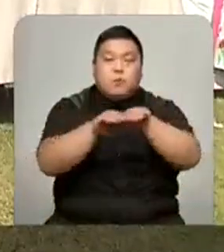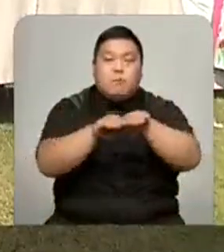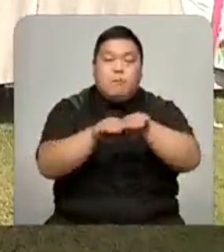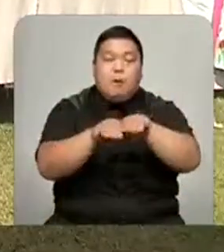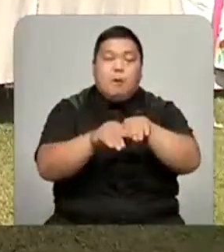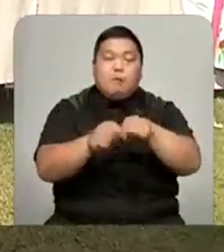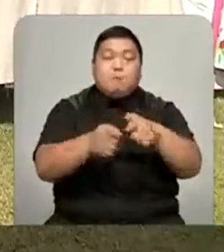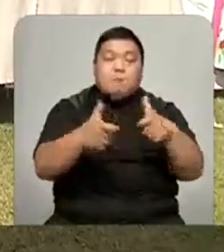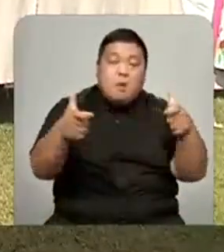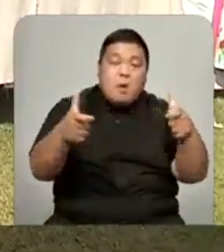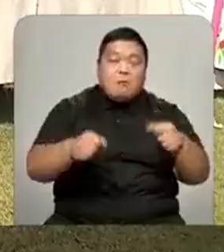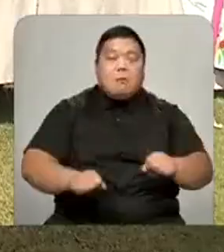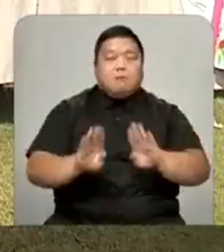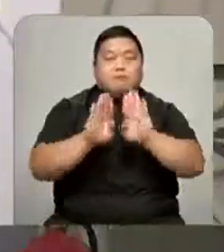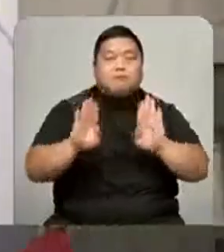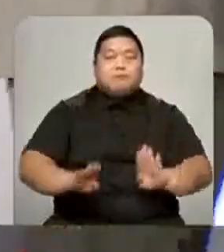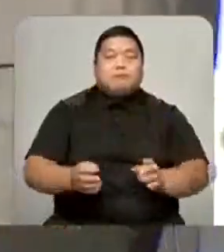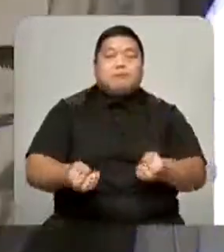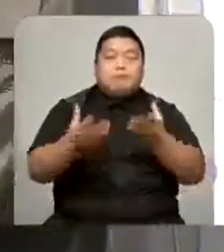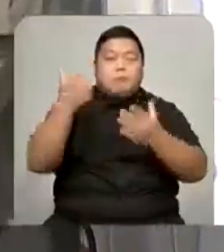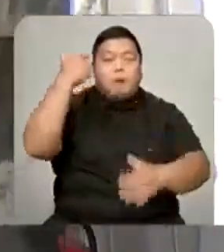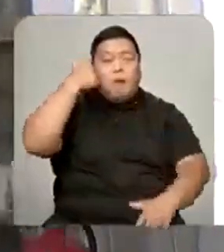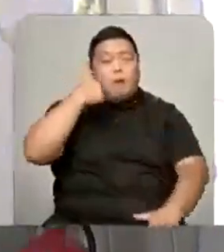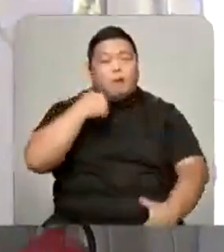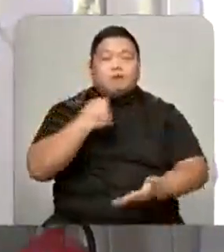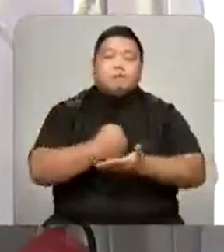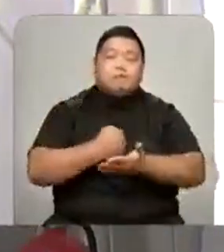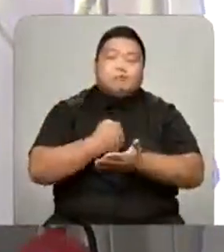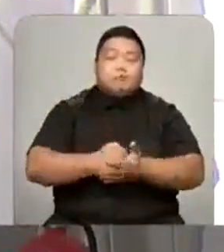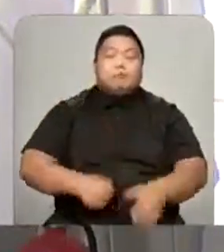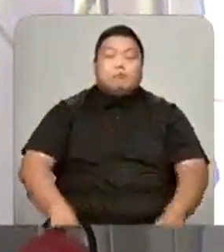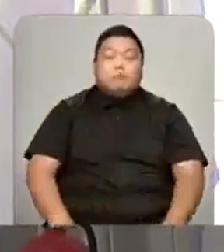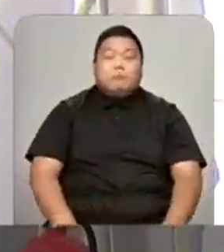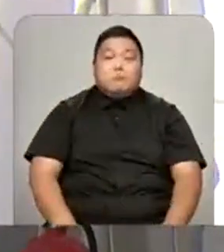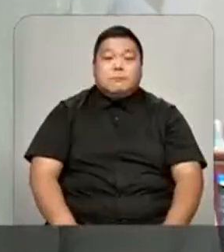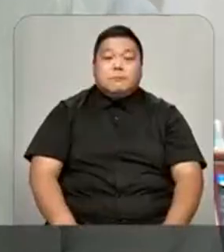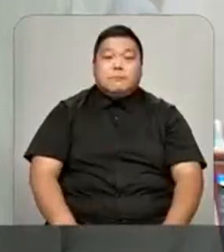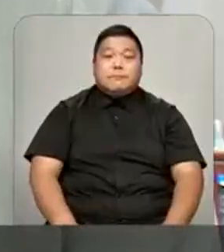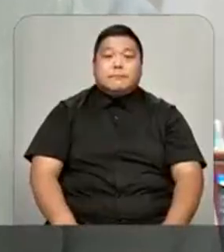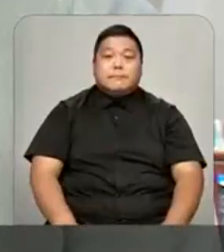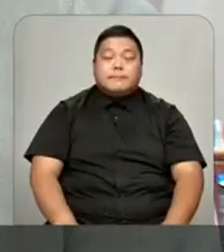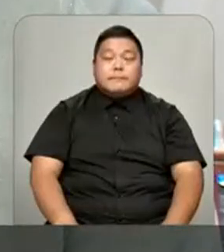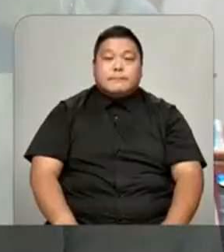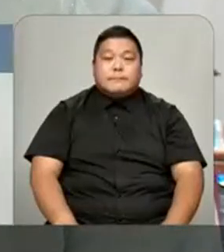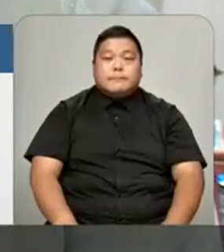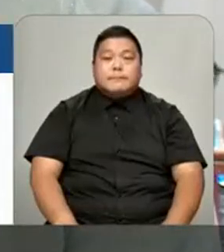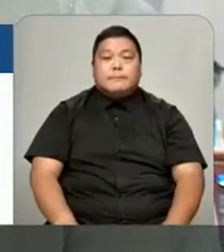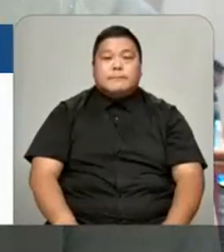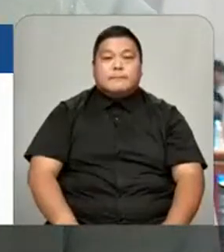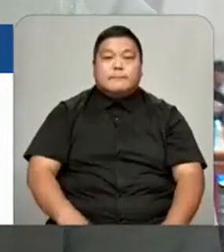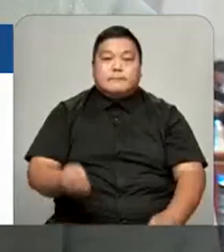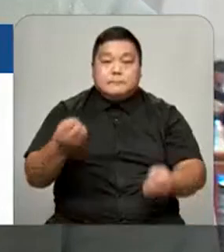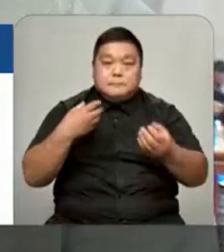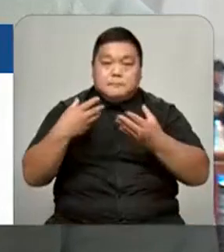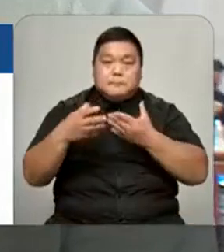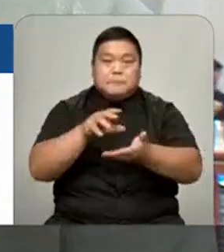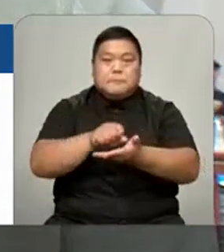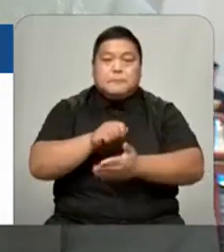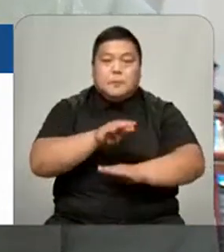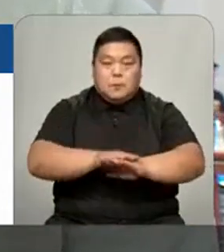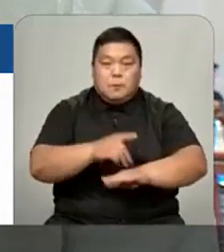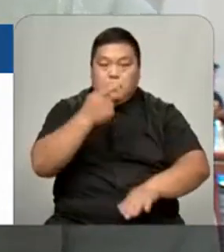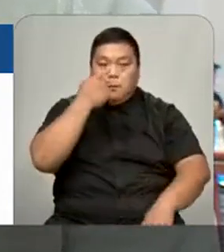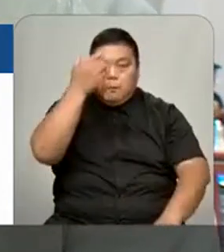오히려 방남에 가깝다는 비판도 나왔습니다 반영은 해야 될 거 같고요 향후에는 이제 무료 시음 그리고 체험뿐만